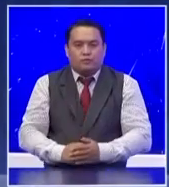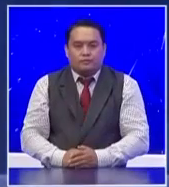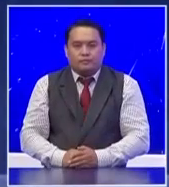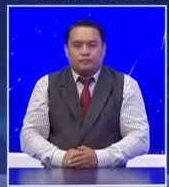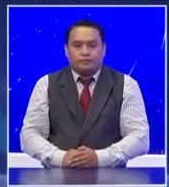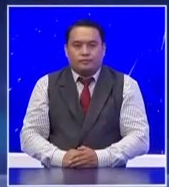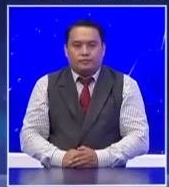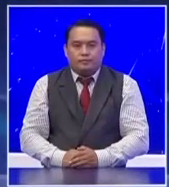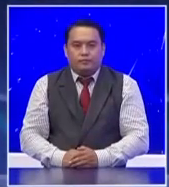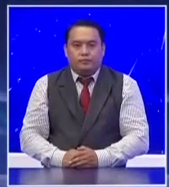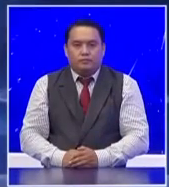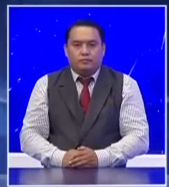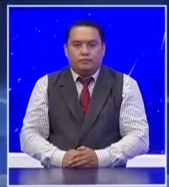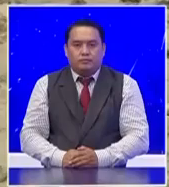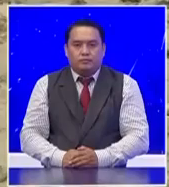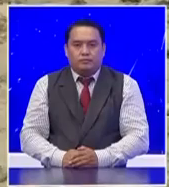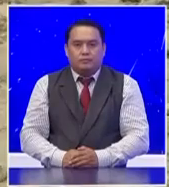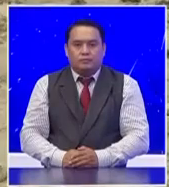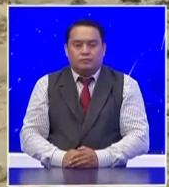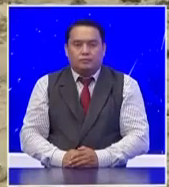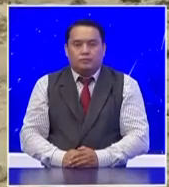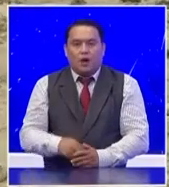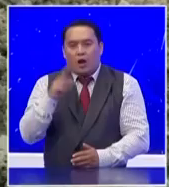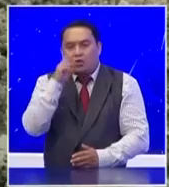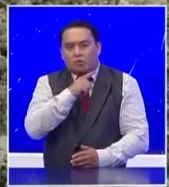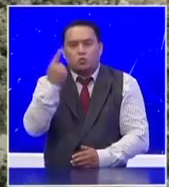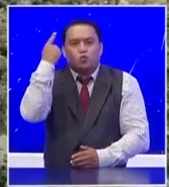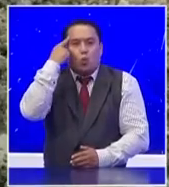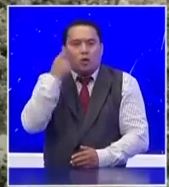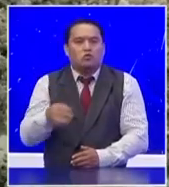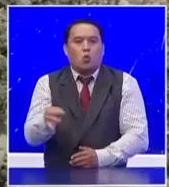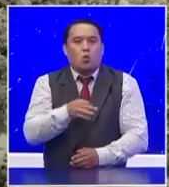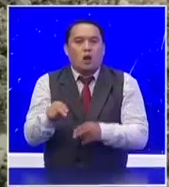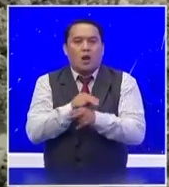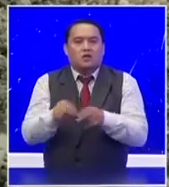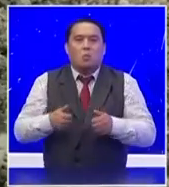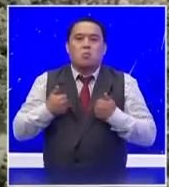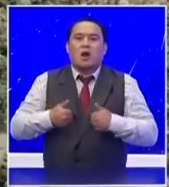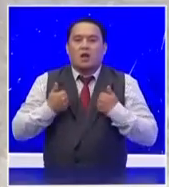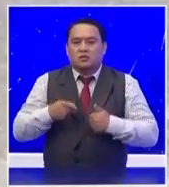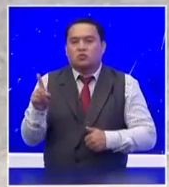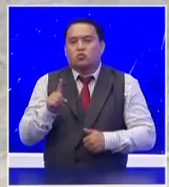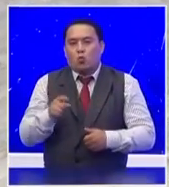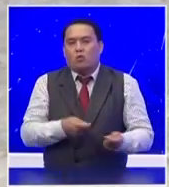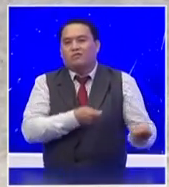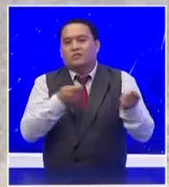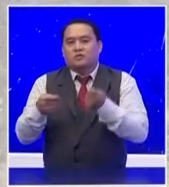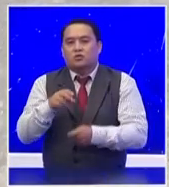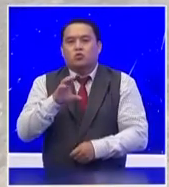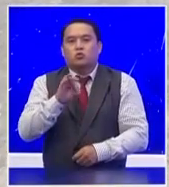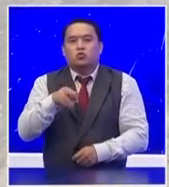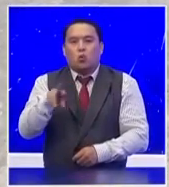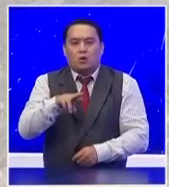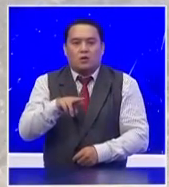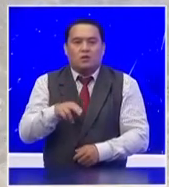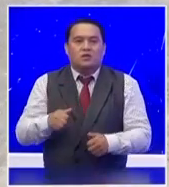Касым-Жомарт Токаев, президент Республики Казахстан. Многие ошибочно думают, что у озера есть лечебные полезные свойства и стали вывозить соль. На самом деле